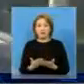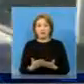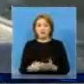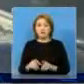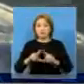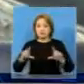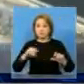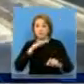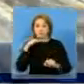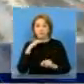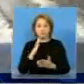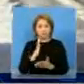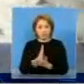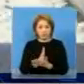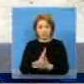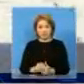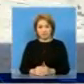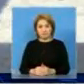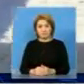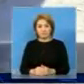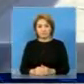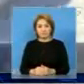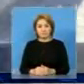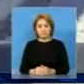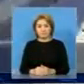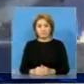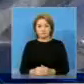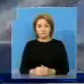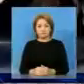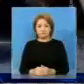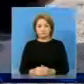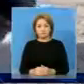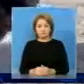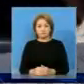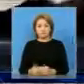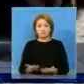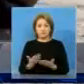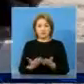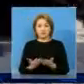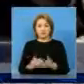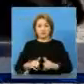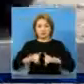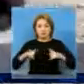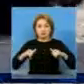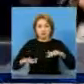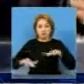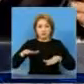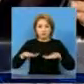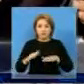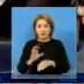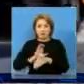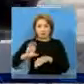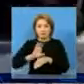бар, осы жерден сойып жібереміз. Тірілей болса тірілей жібереміз. Біздегі бағытымыз осы жерден семіртіп, малды семіртіп, экспортқа